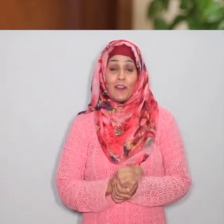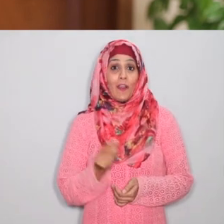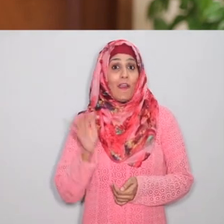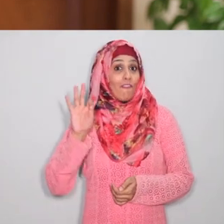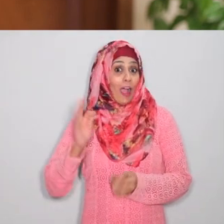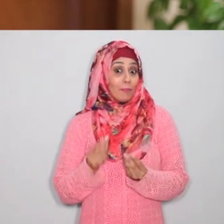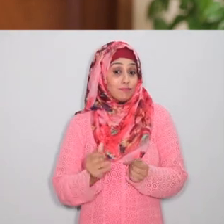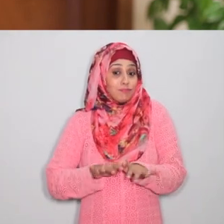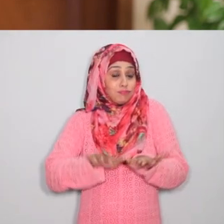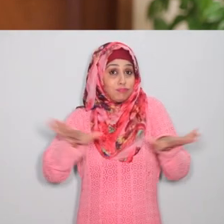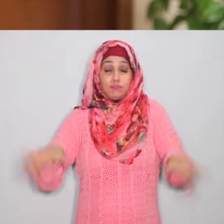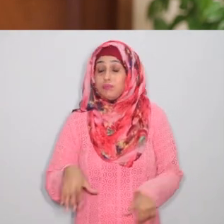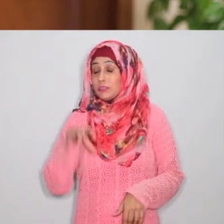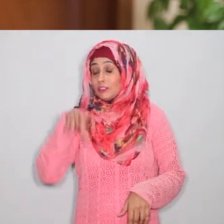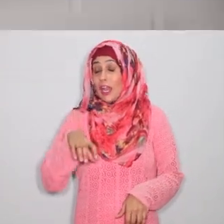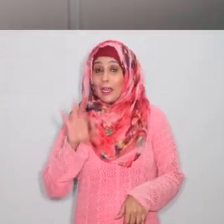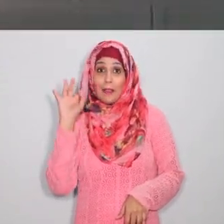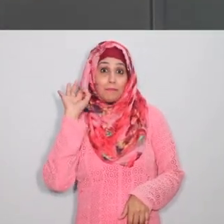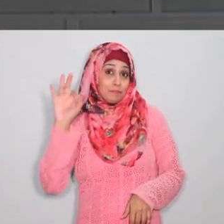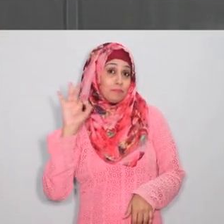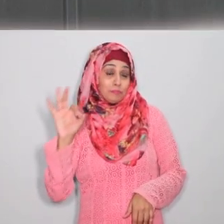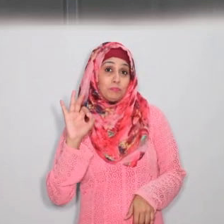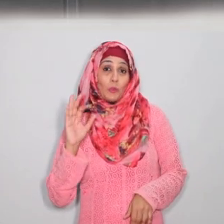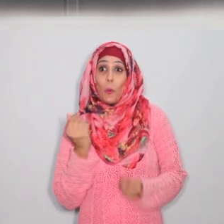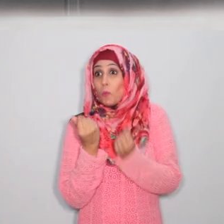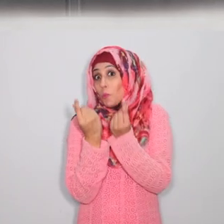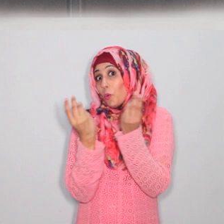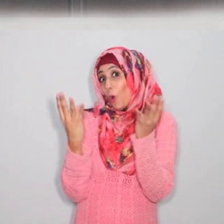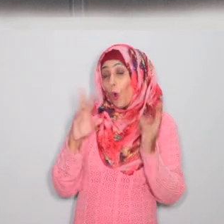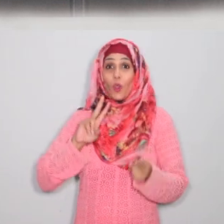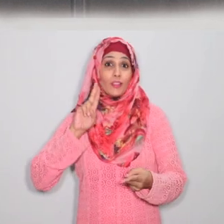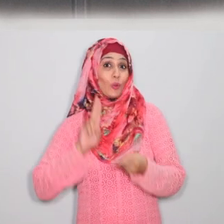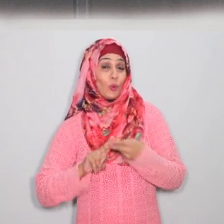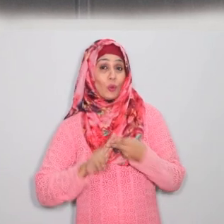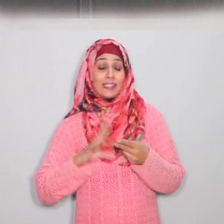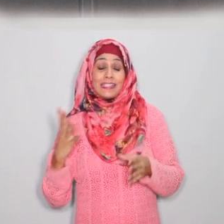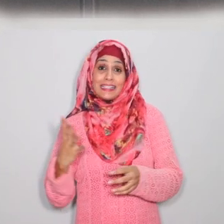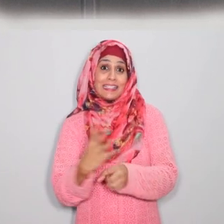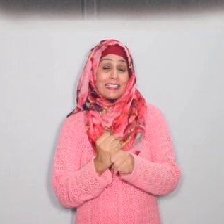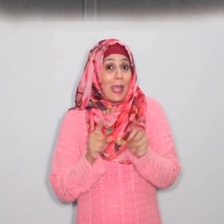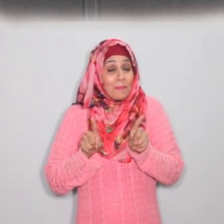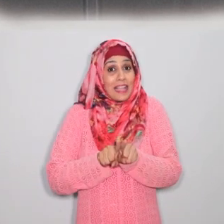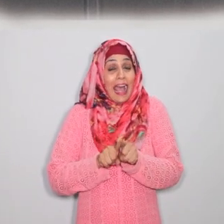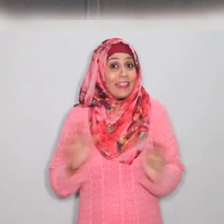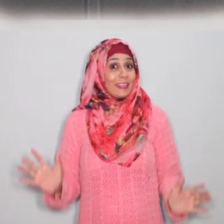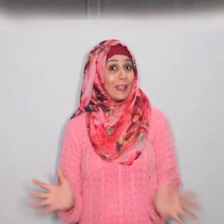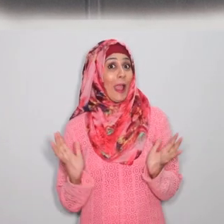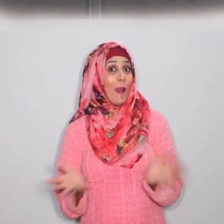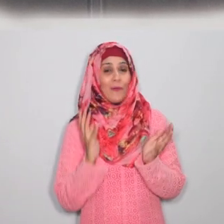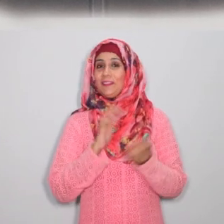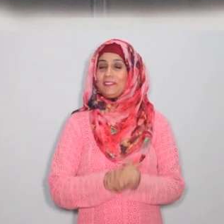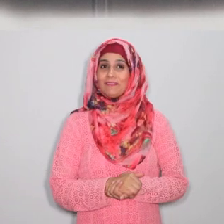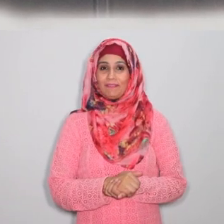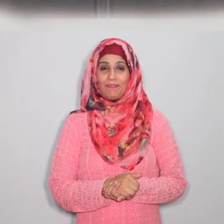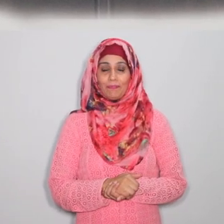पर रहने में तो बहुत मजा आता है इतने सारे दोस्त होते हैं और सब मिलकर खेलते हैं